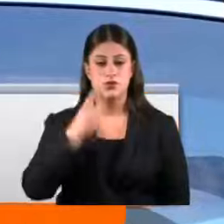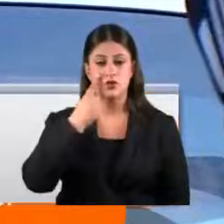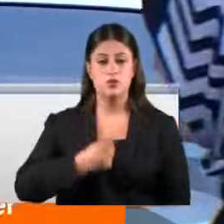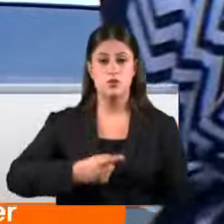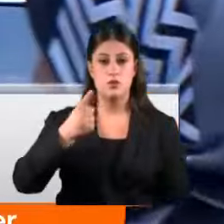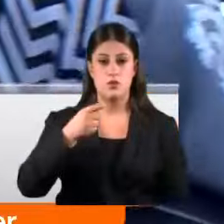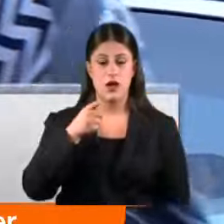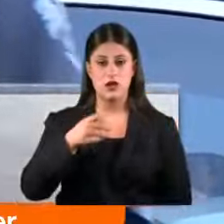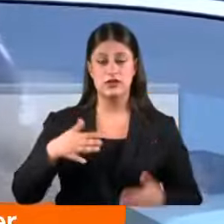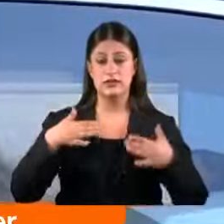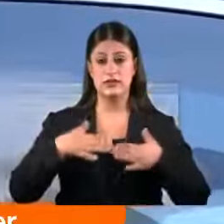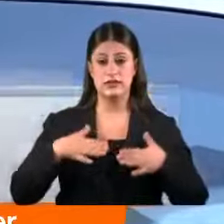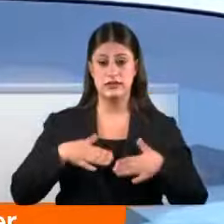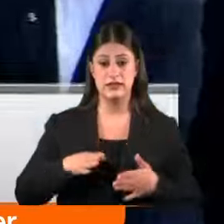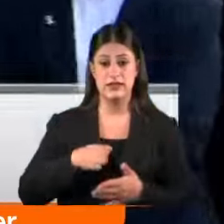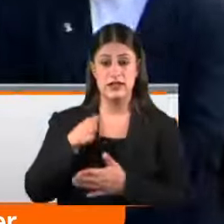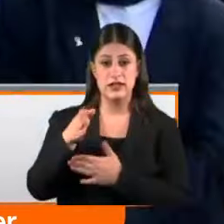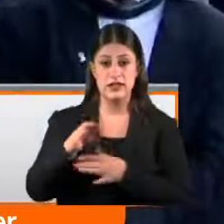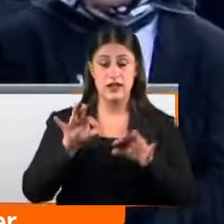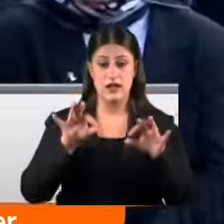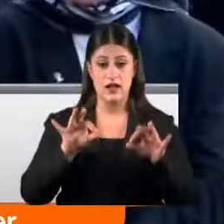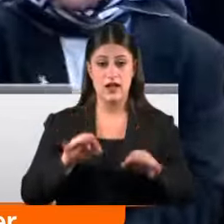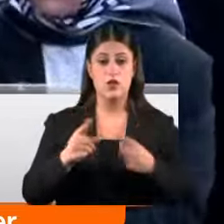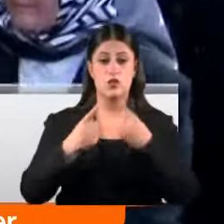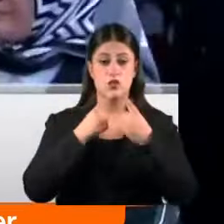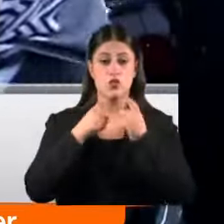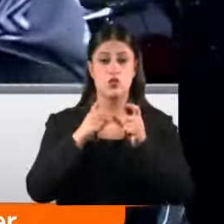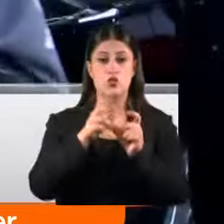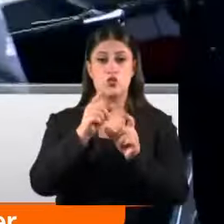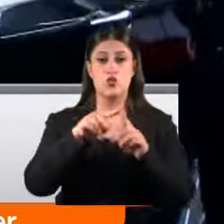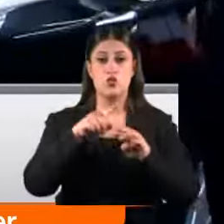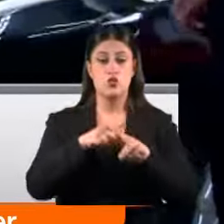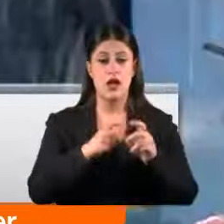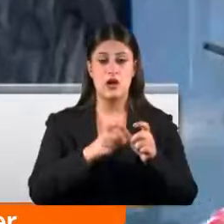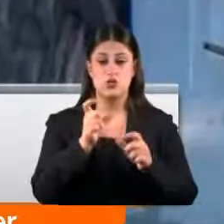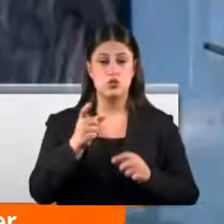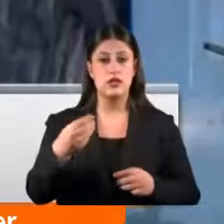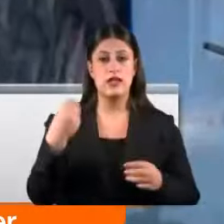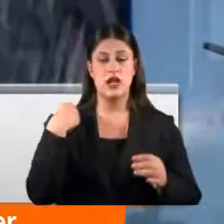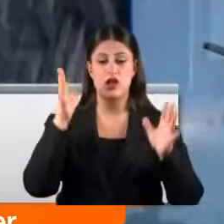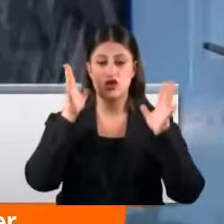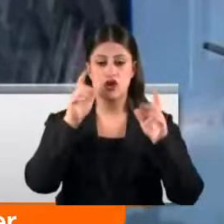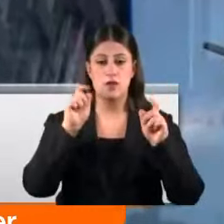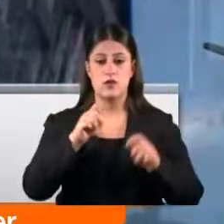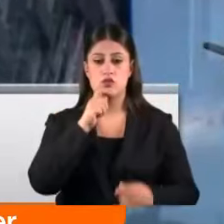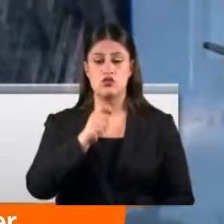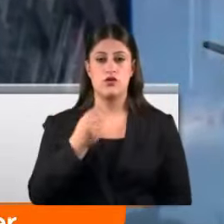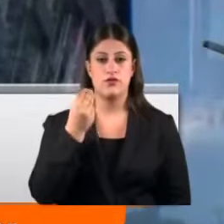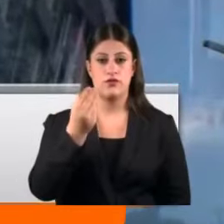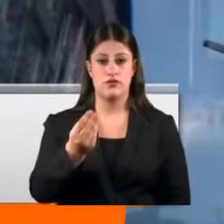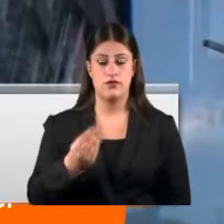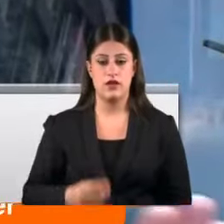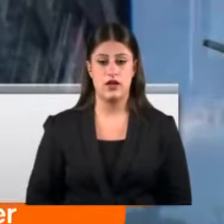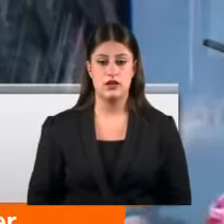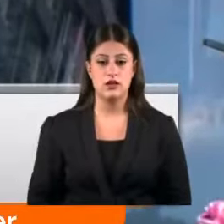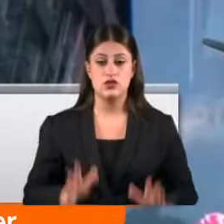Cumhurbaşkanı Rize'ye ayak basar basmaz konuştuğu Güneysu'da ise yeni camiyi sözü verdi. Mevcut